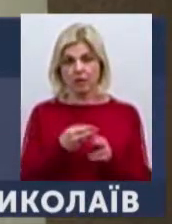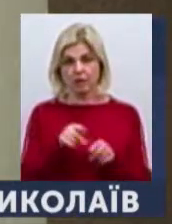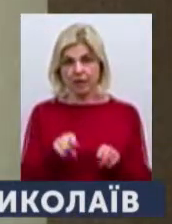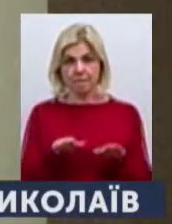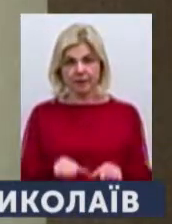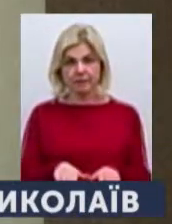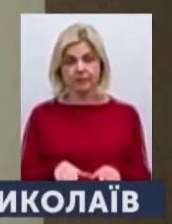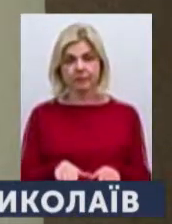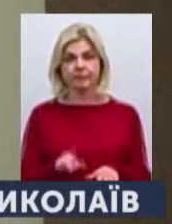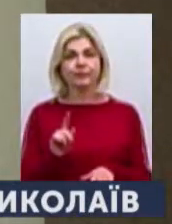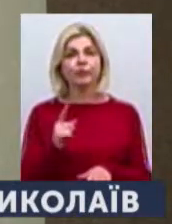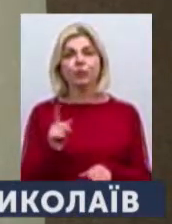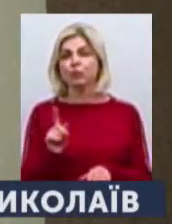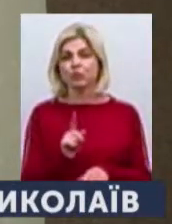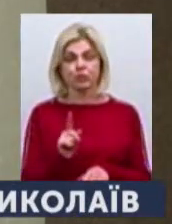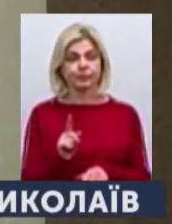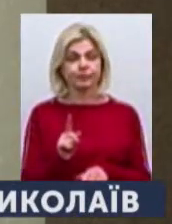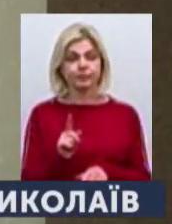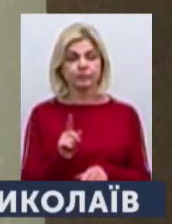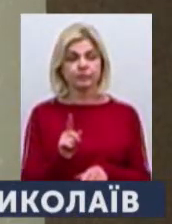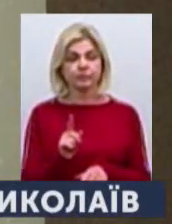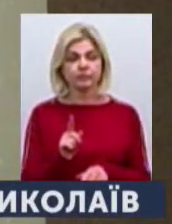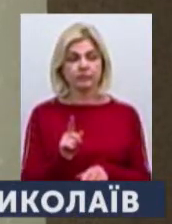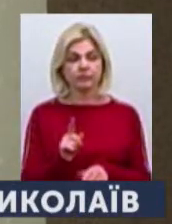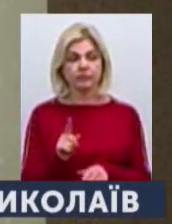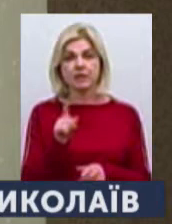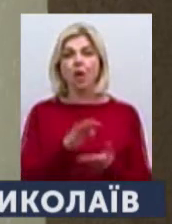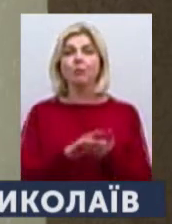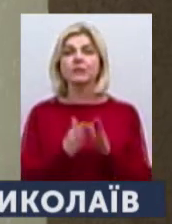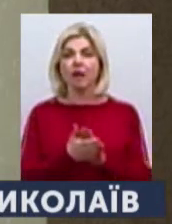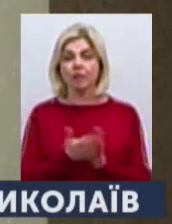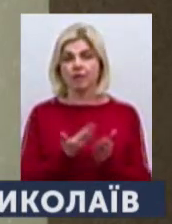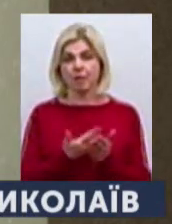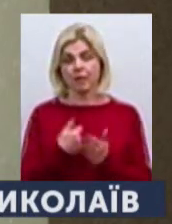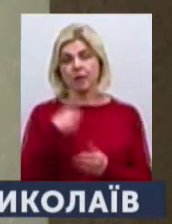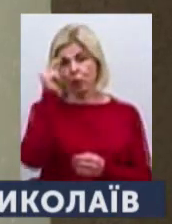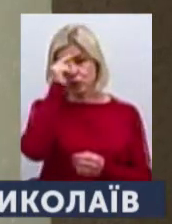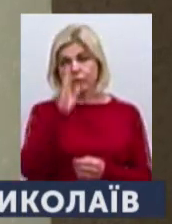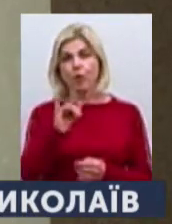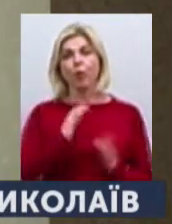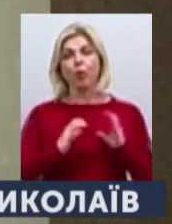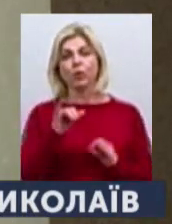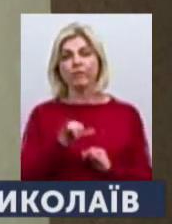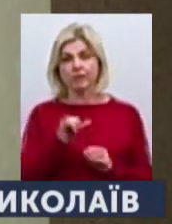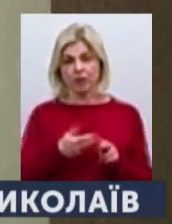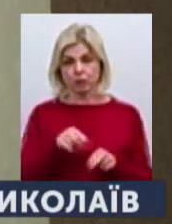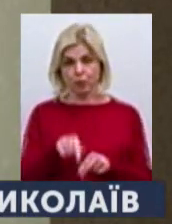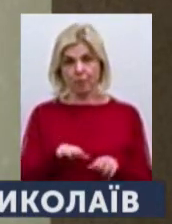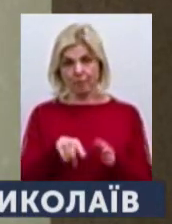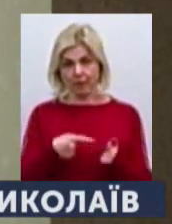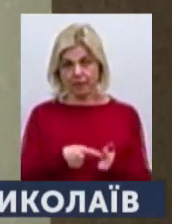що так за обставинами. Я, наприклад, навчаюся в університеті в цьому місті, тому я